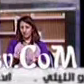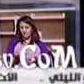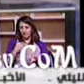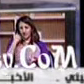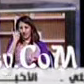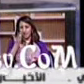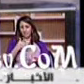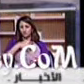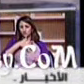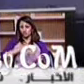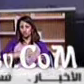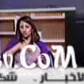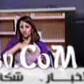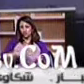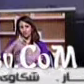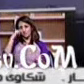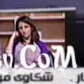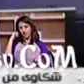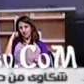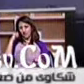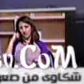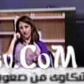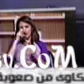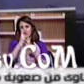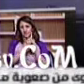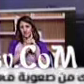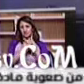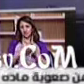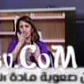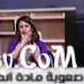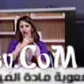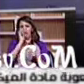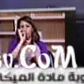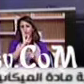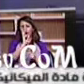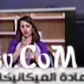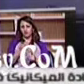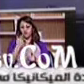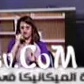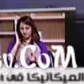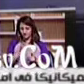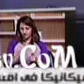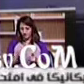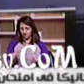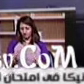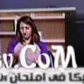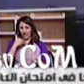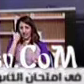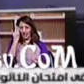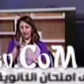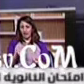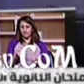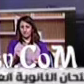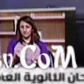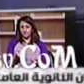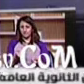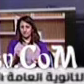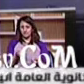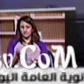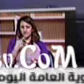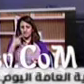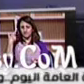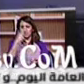وتسمع وممكن تفسر لي لما حد بيقول ه انا سحقهم يوم 30 في ارجوك ممكن تفسرلي اذا الا اذا كانت الصخ